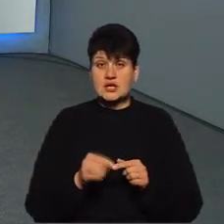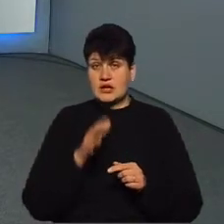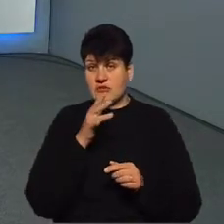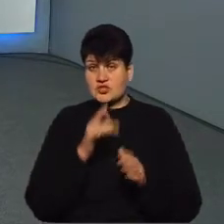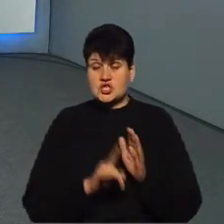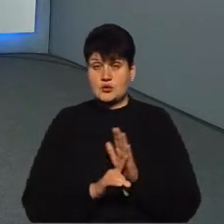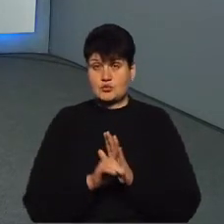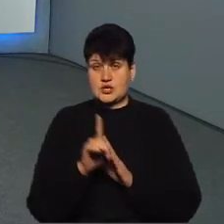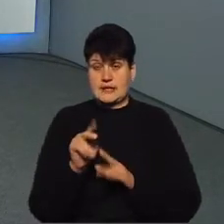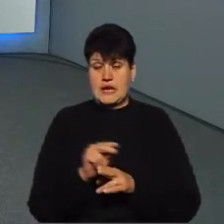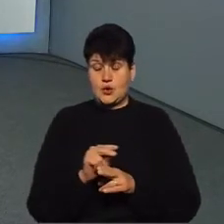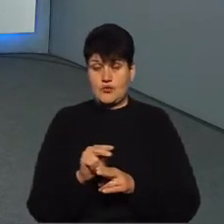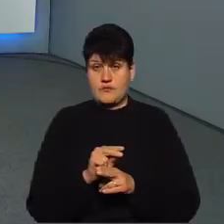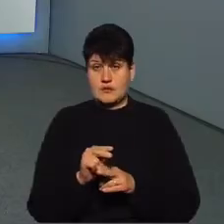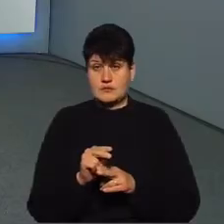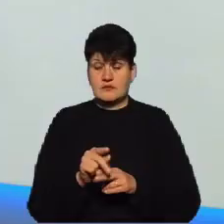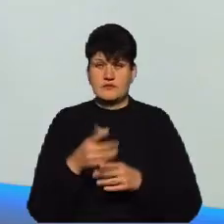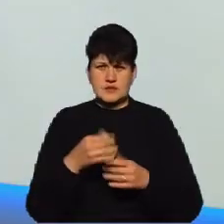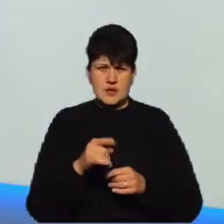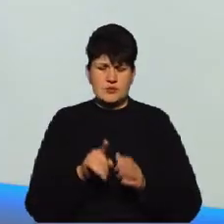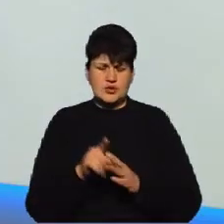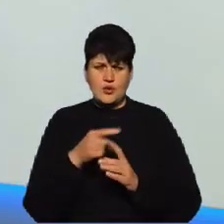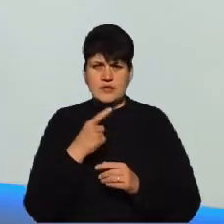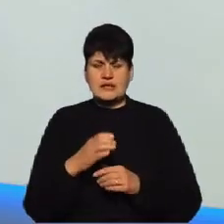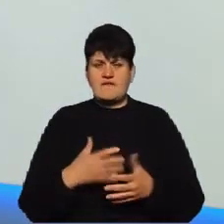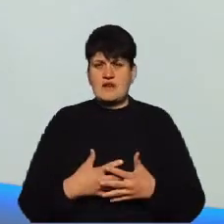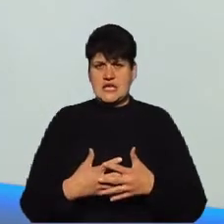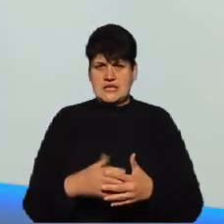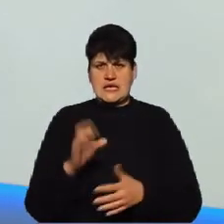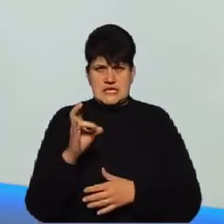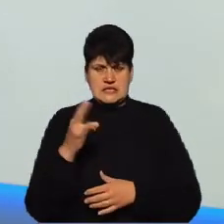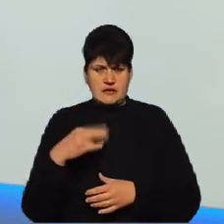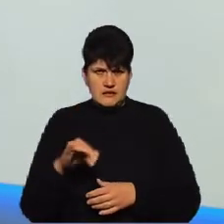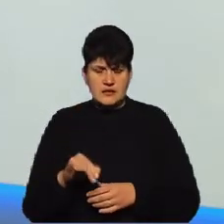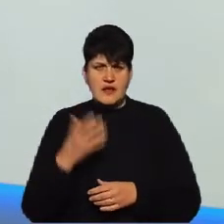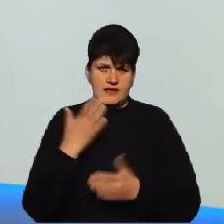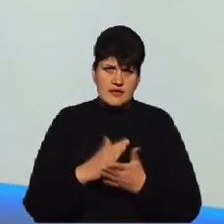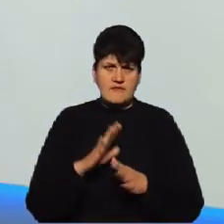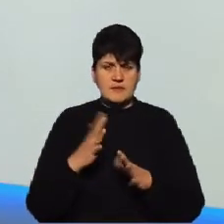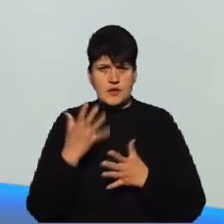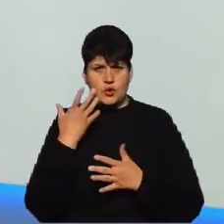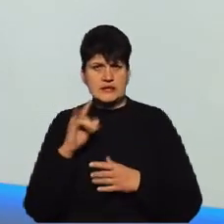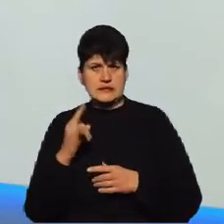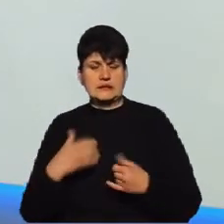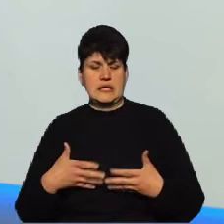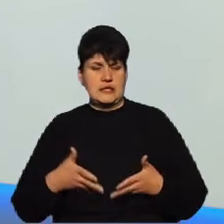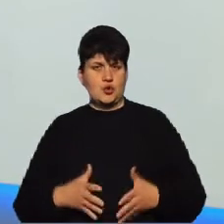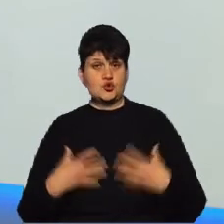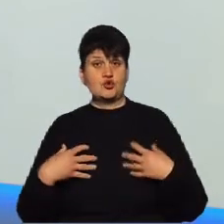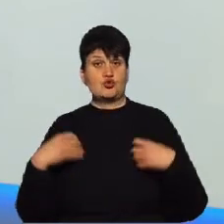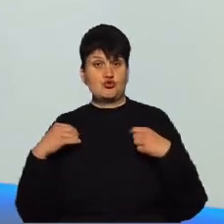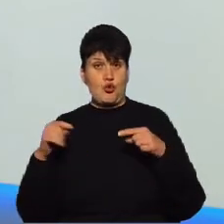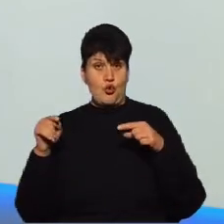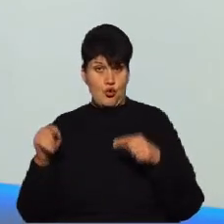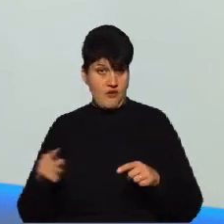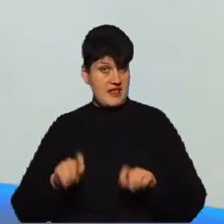От ви вже почали говорити про вагітність і СНІД. Чи є випадки взагалі, коли дитина народжується здоровою і цей синдром не